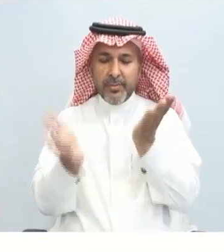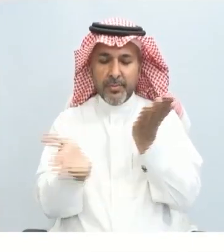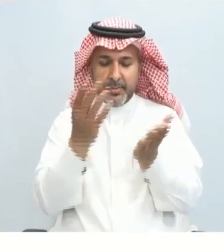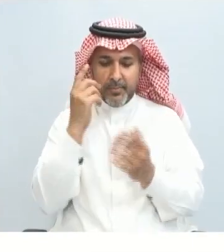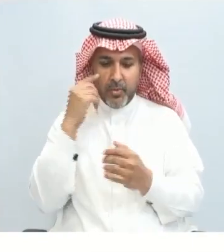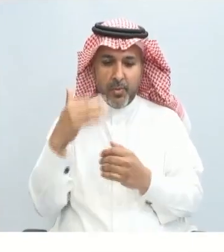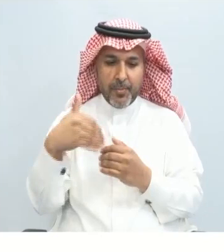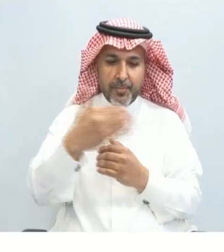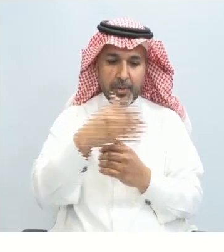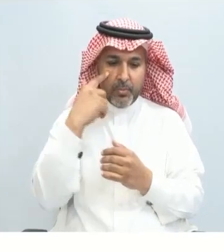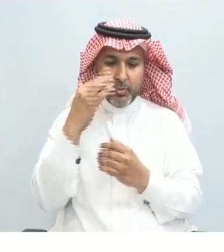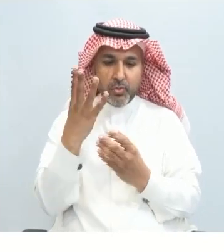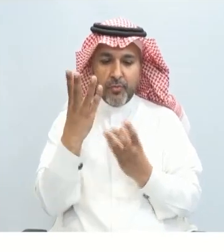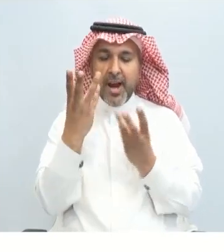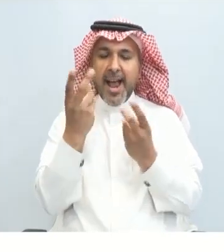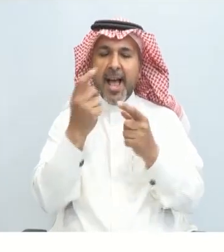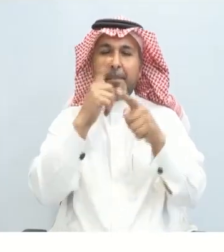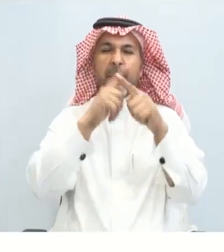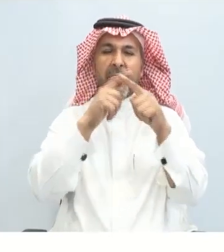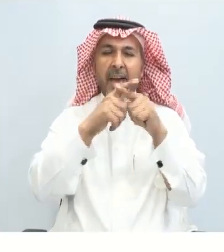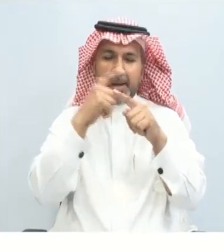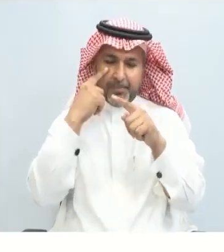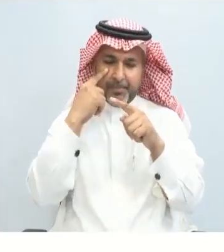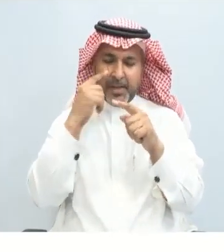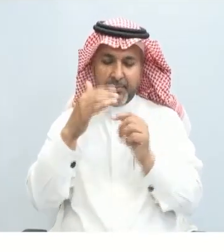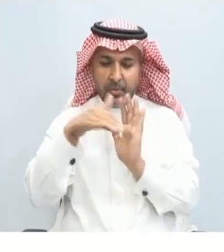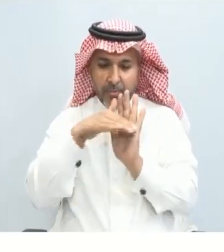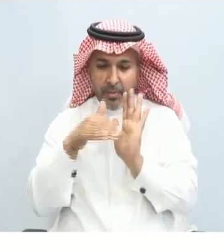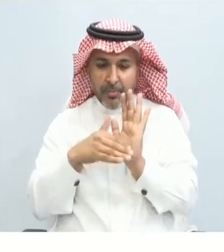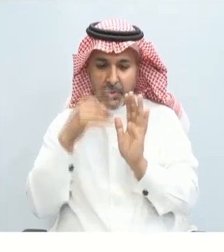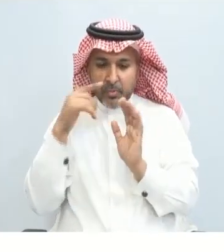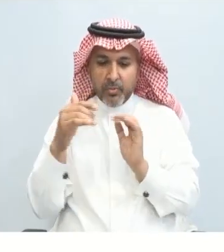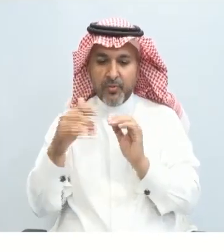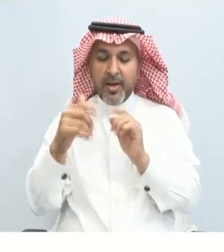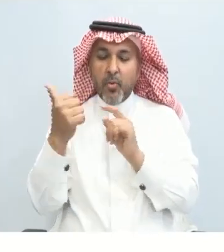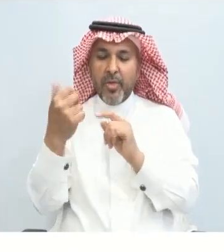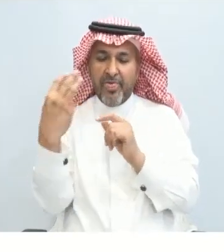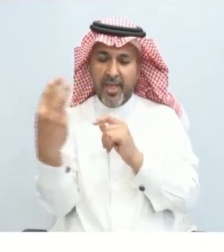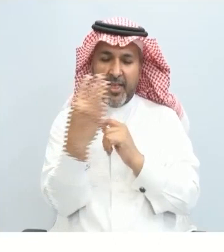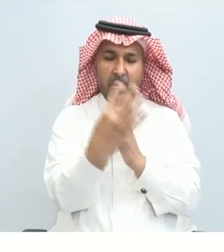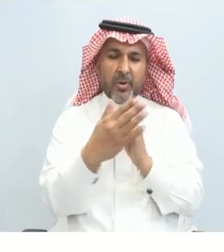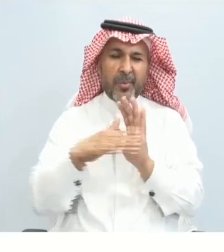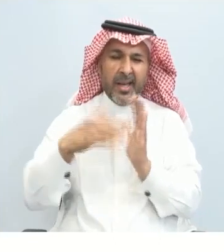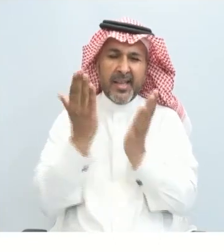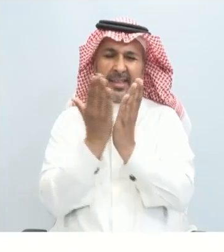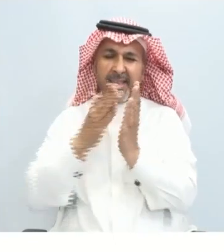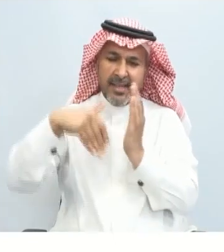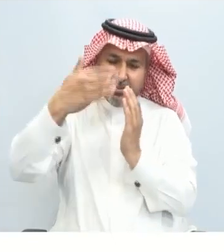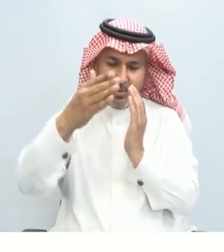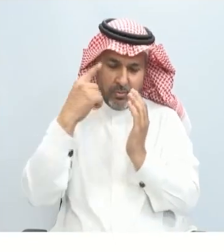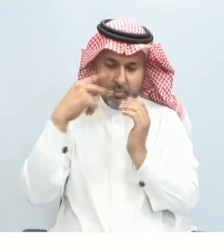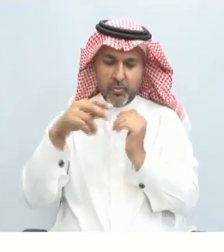وبعد ذلك سننتقل من المعادلات الى المتباينات ولكن ان شاء الله راح نتركها في لقاء قادم ان شاء